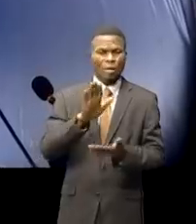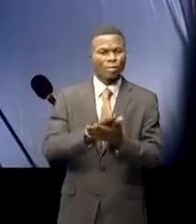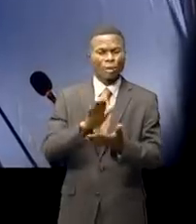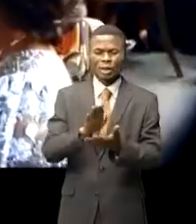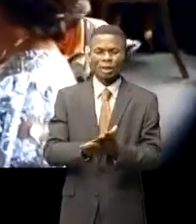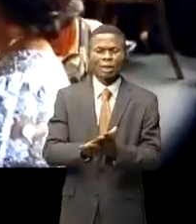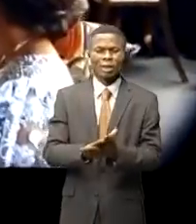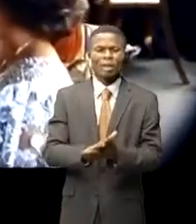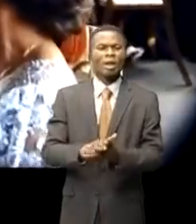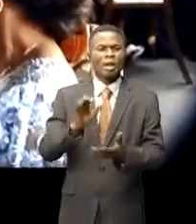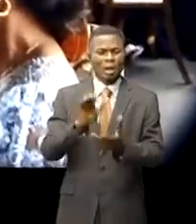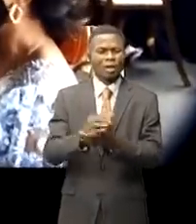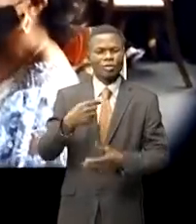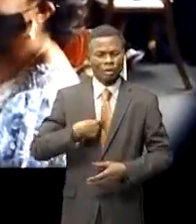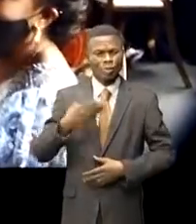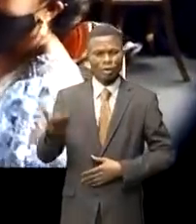hommage